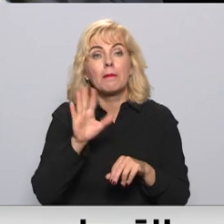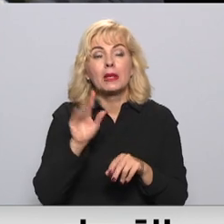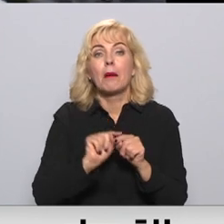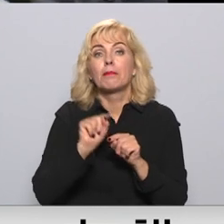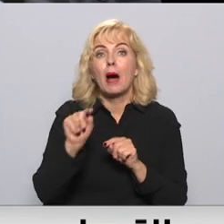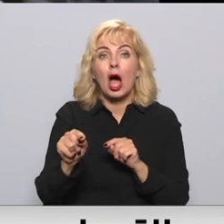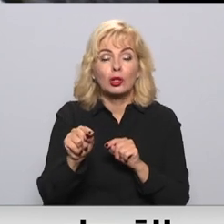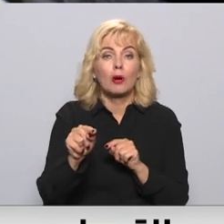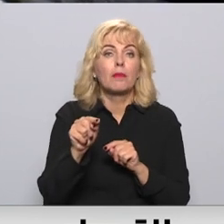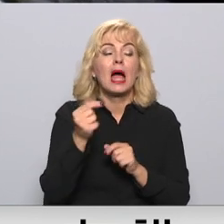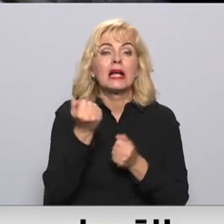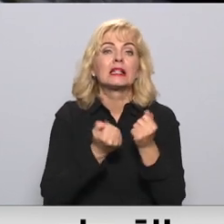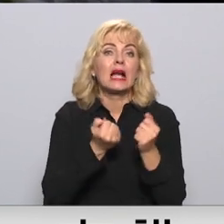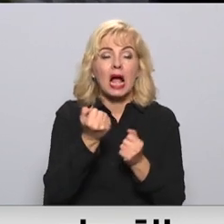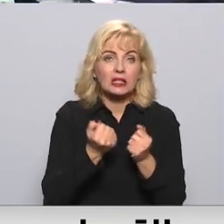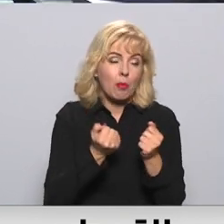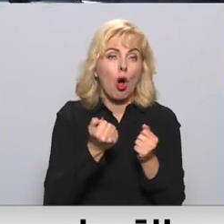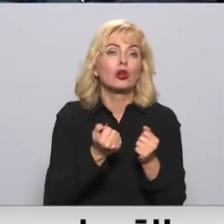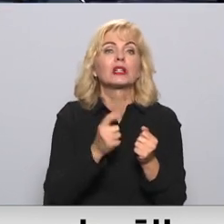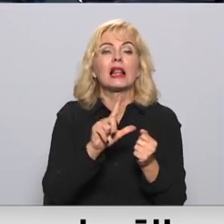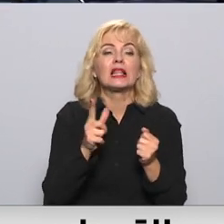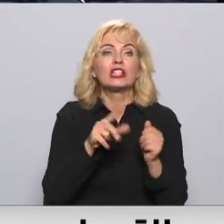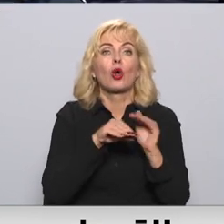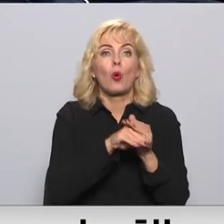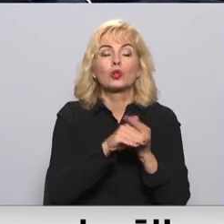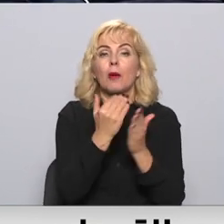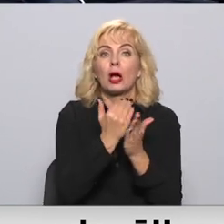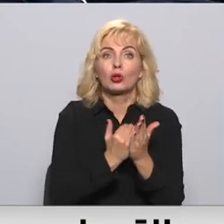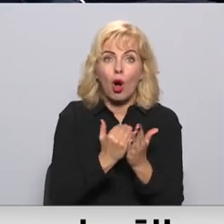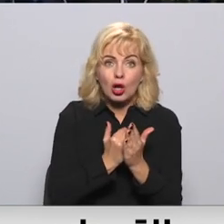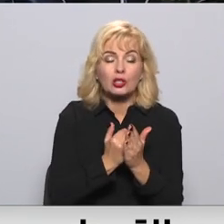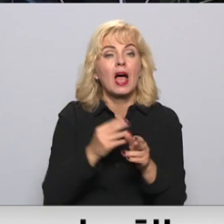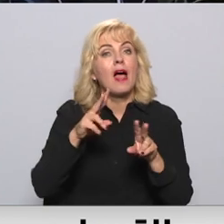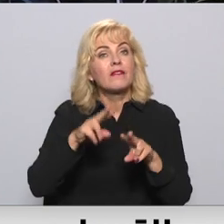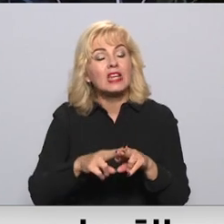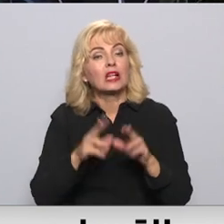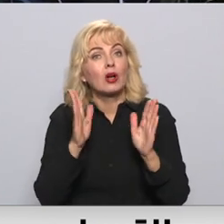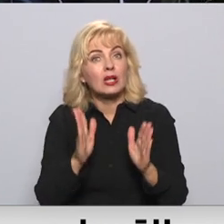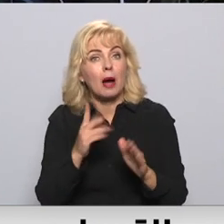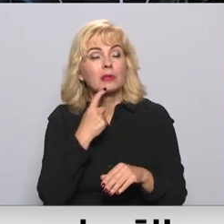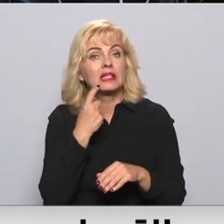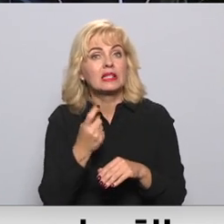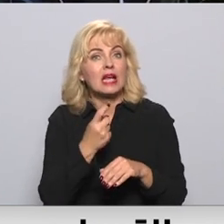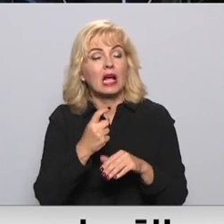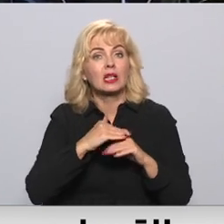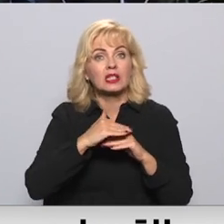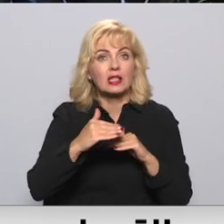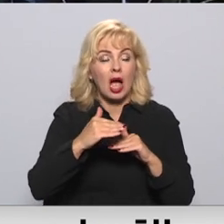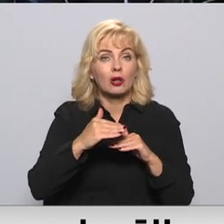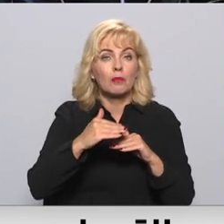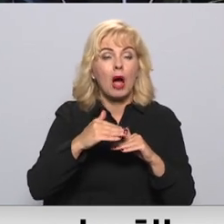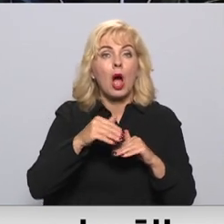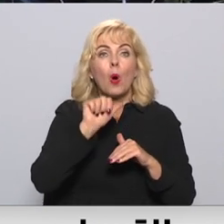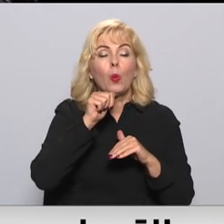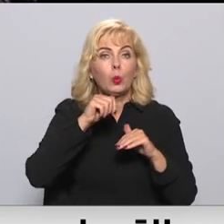pārkāpti transportlīdzekļu uzglabāšanas noteikumi, saskaņā ar kuriem uzglabāšanas vietā jābūt cietam segumam un notekūdeņu